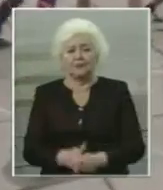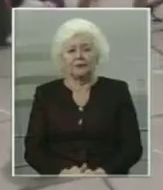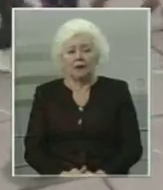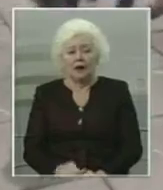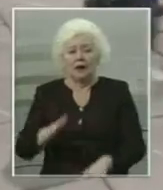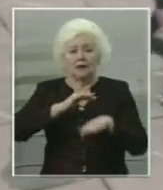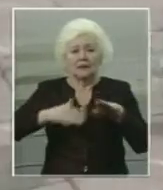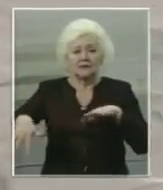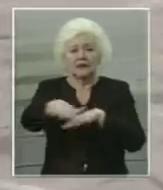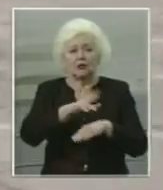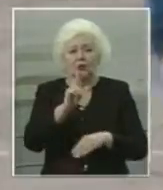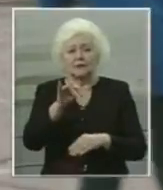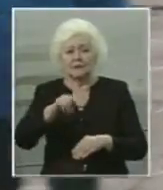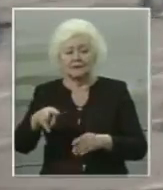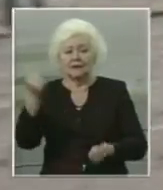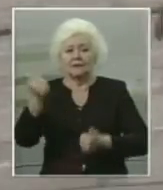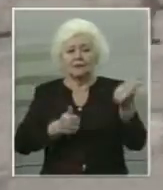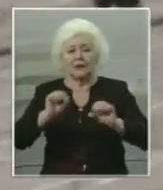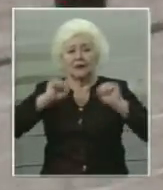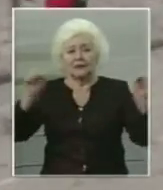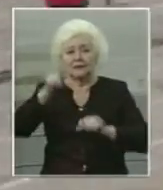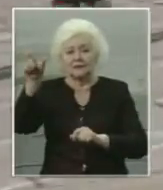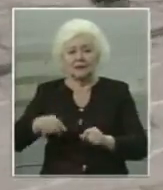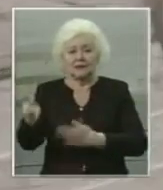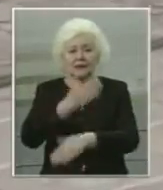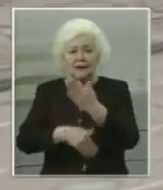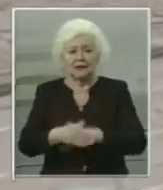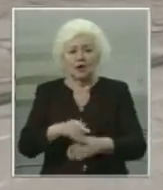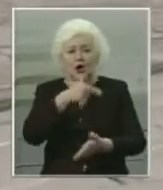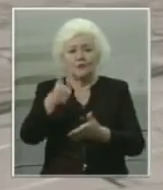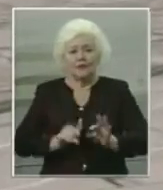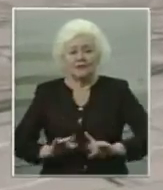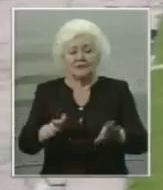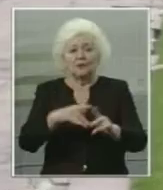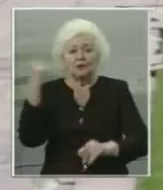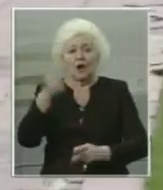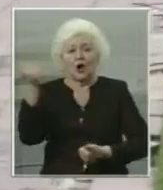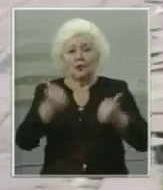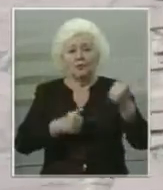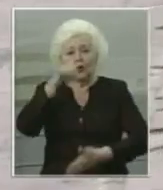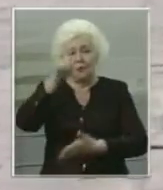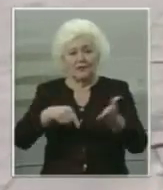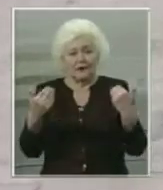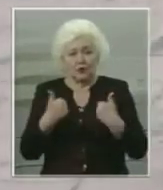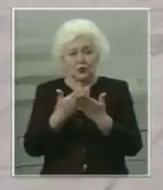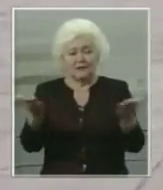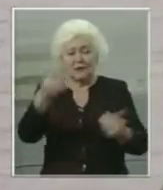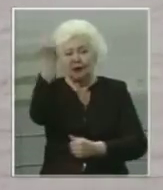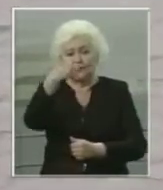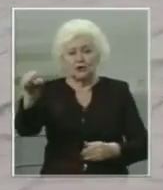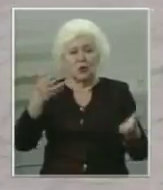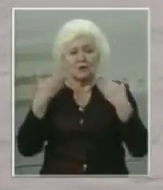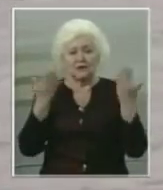На стадіоні «Кристал» змагалися спортсмени з інвалідністю. У місті пройшла обласна спартакіада «Повір у себе» та чемпіонат з